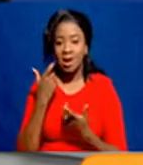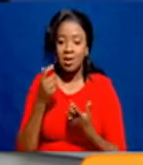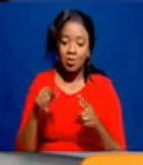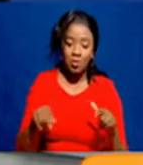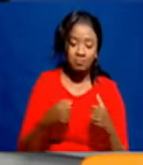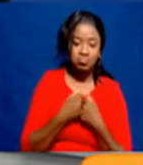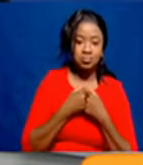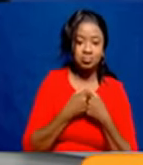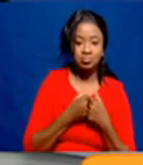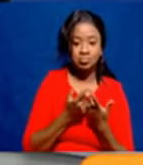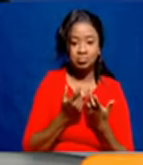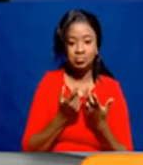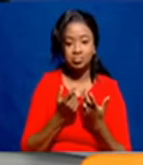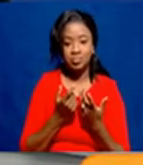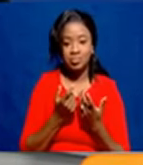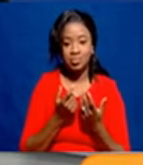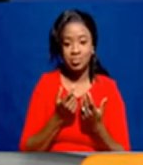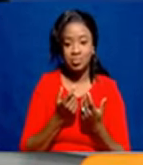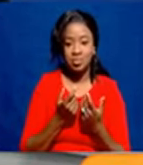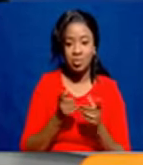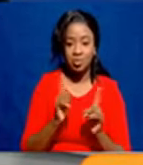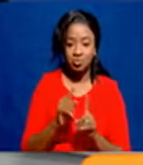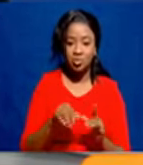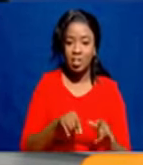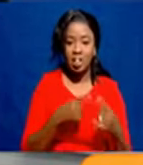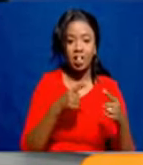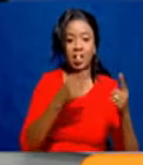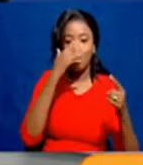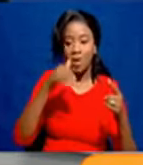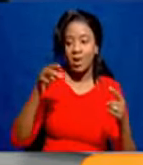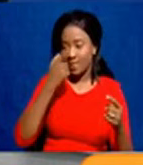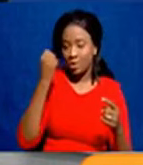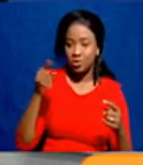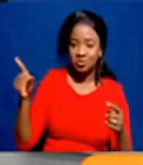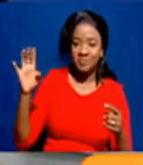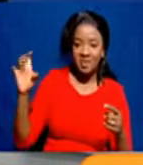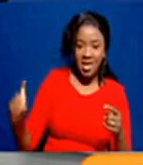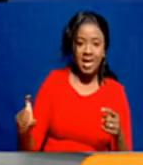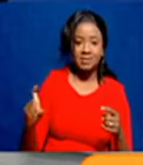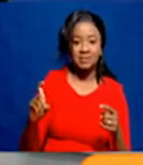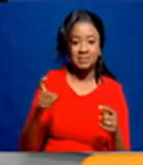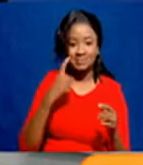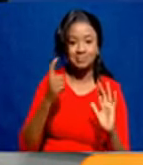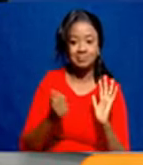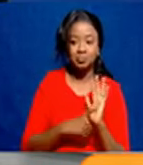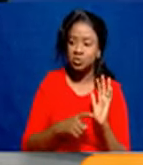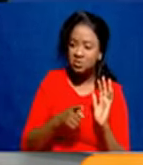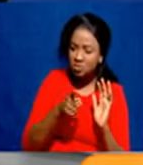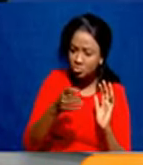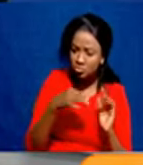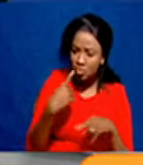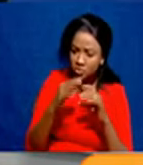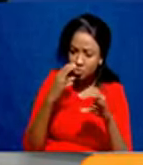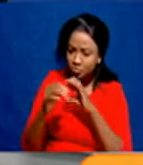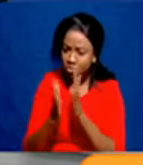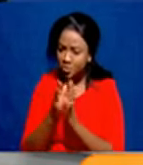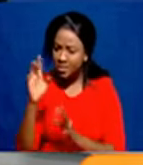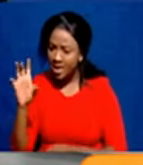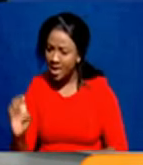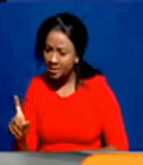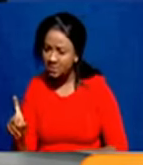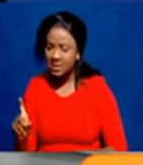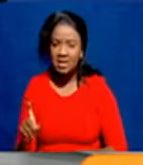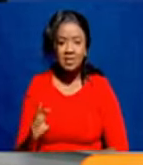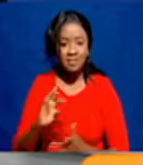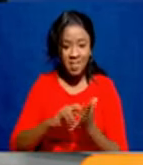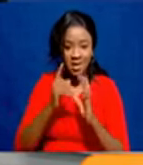wengine wamefarikiana paka watu kuachana kwa sababu ya mtu amegundua kwamba kuna mtu ambaye na wasia na wewe. Je, shida ni kwamba